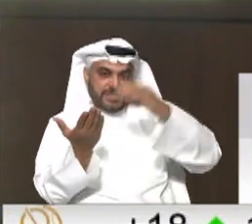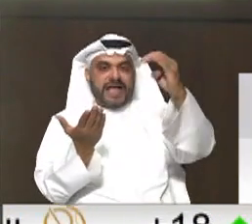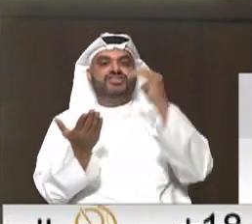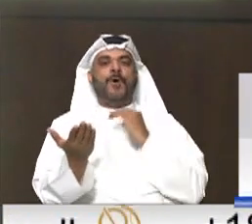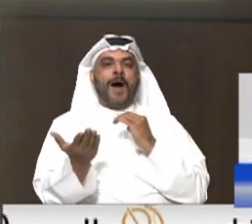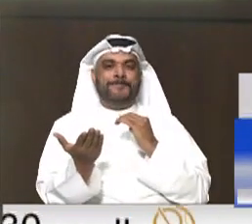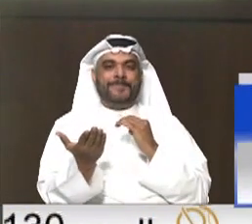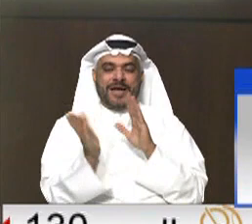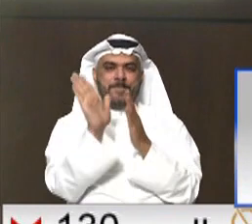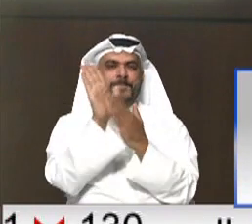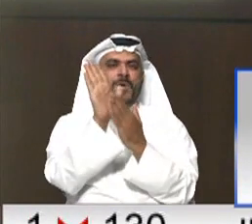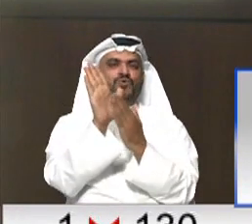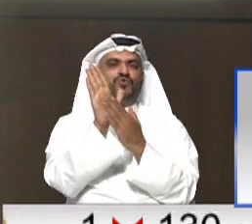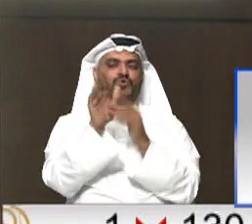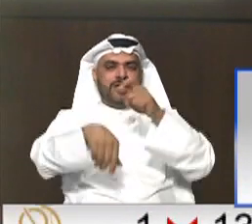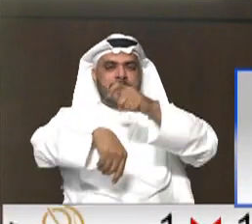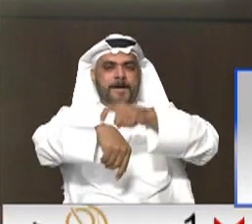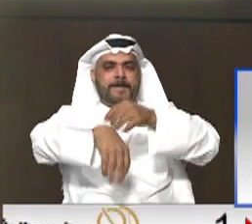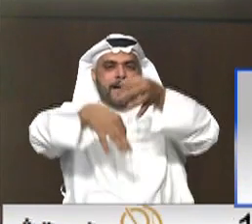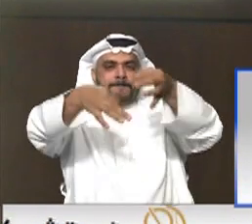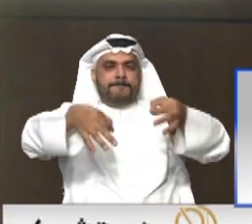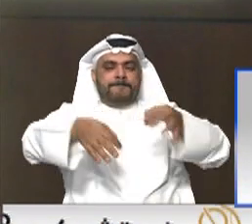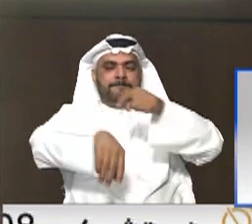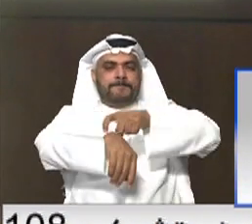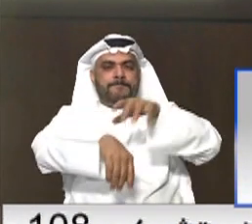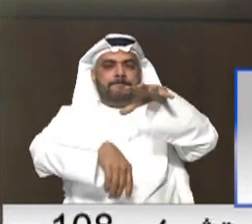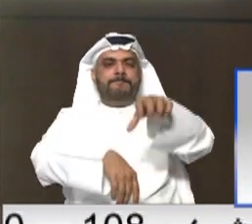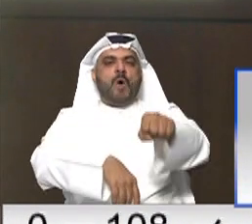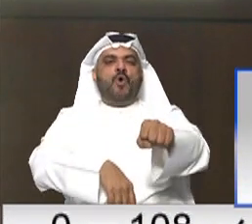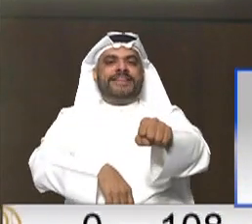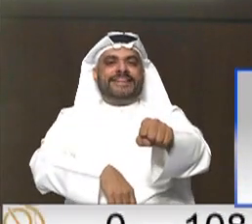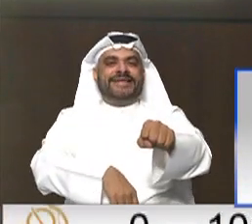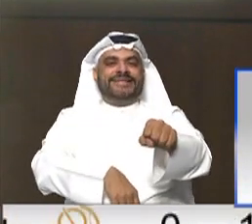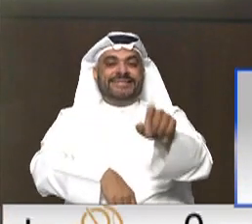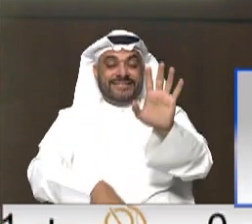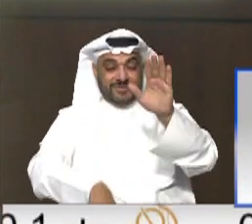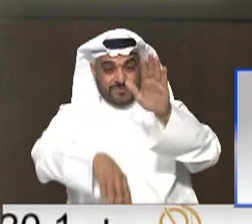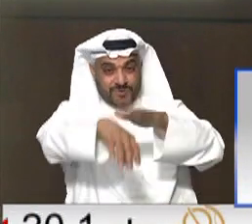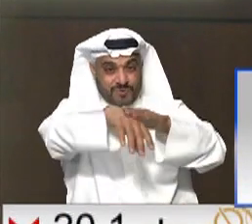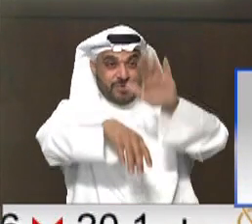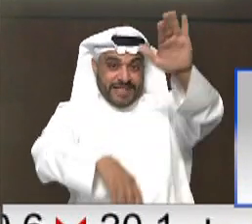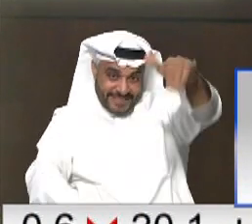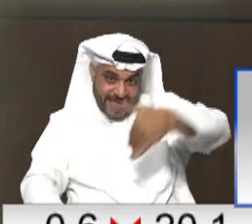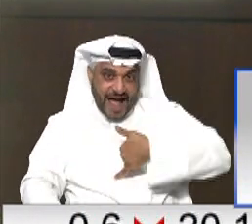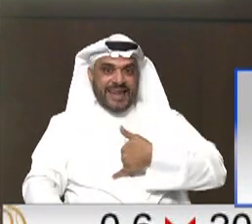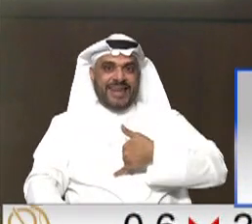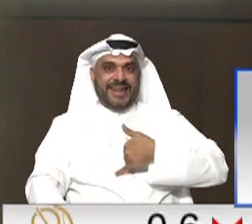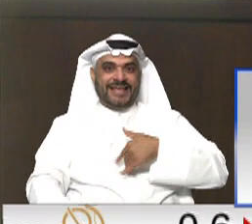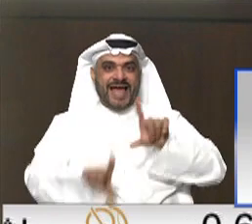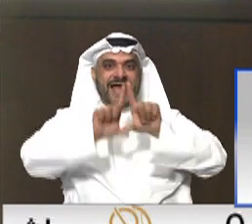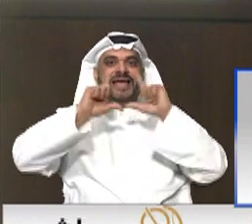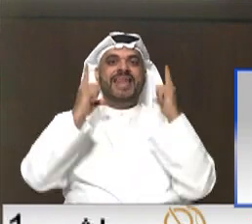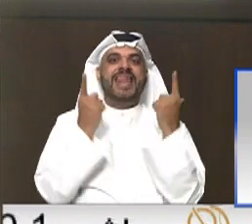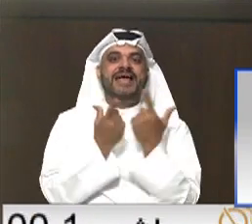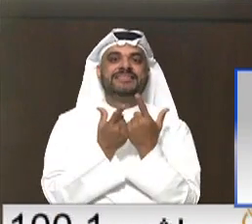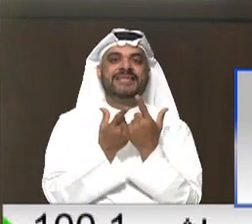الفنية يحطوا له موعد، وأوتوماتيكيا يجي له عبر تطبيق سهل موعد اللجنة اللي راجع فيه.